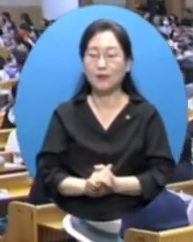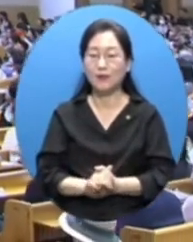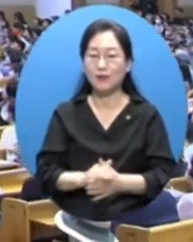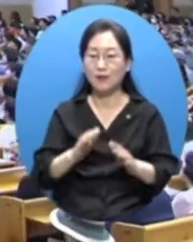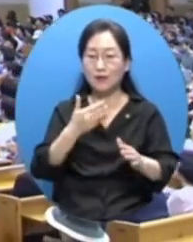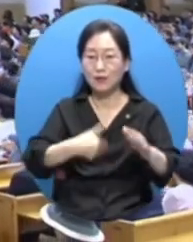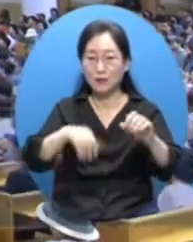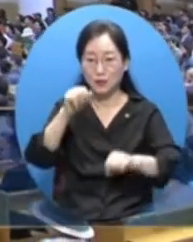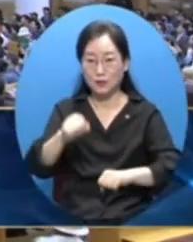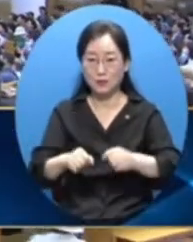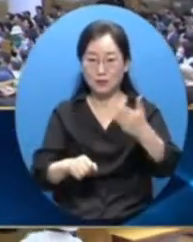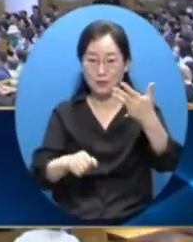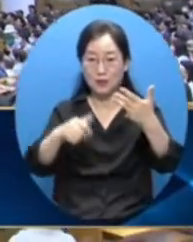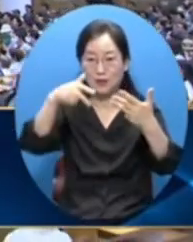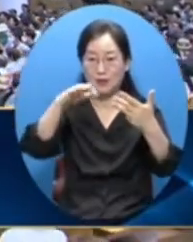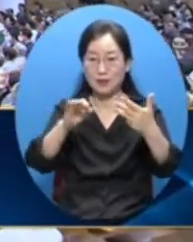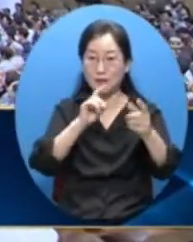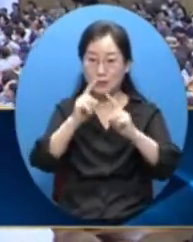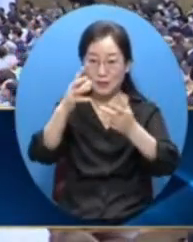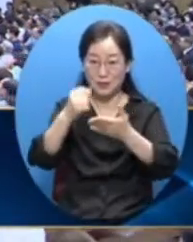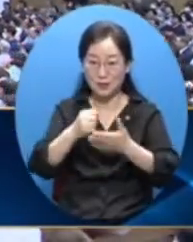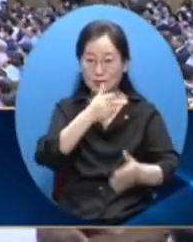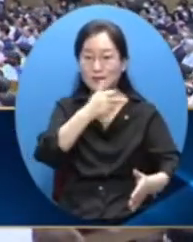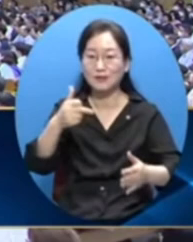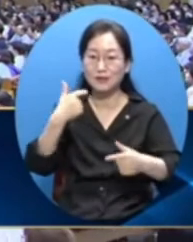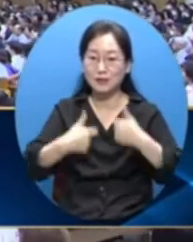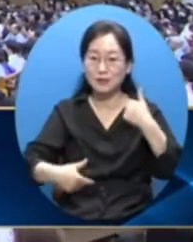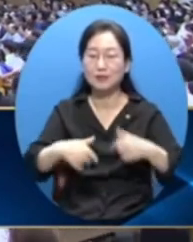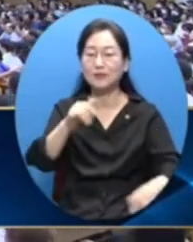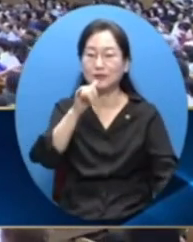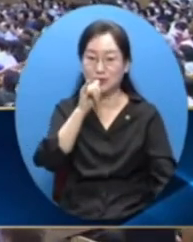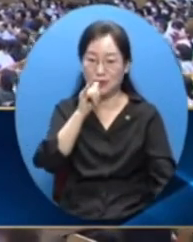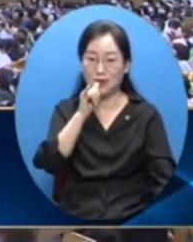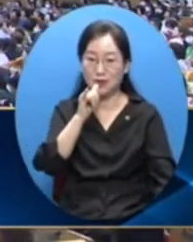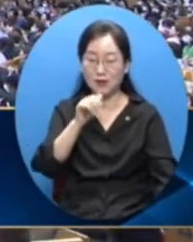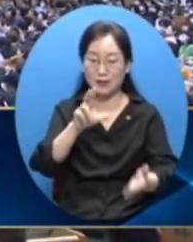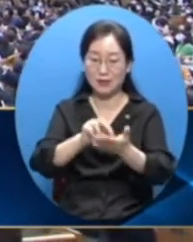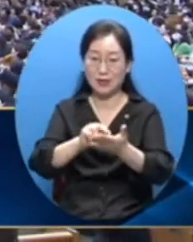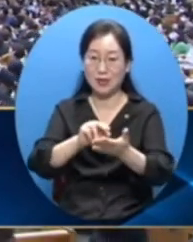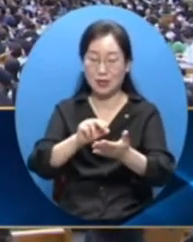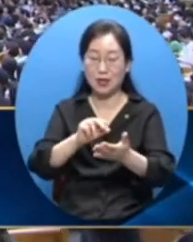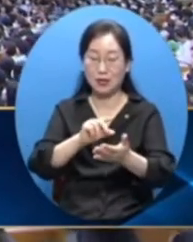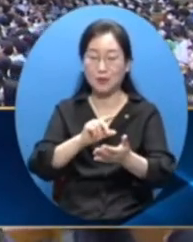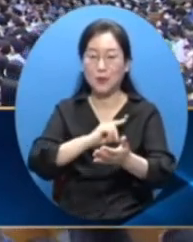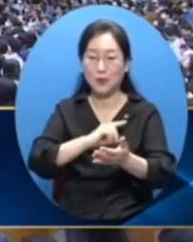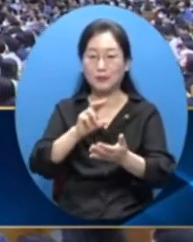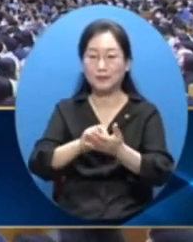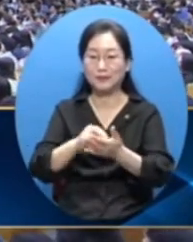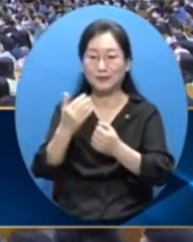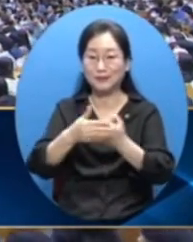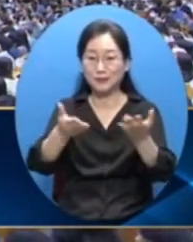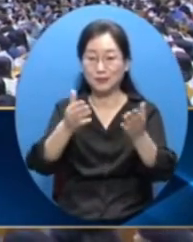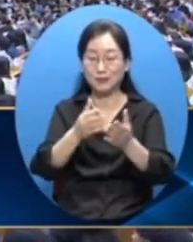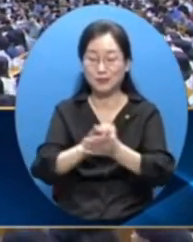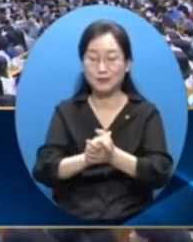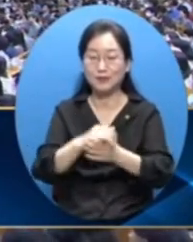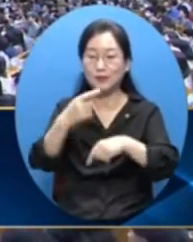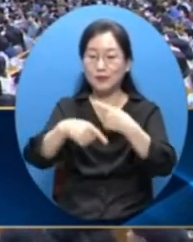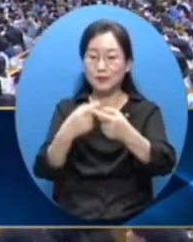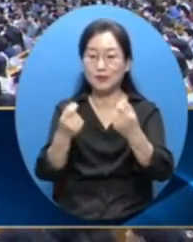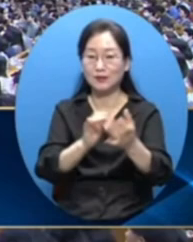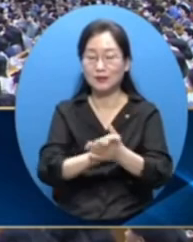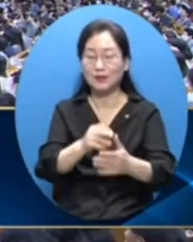오늘 사도행전 8장 말씀 가지고 큰 기쁨이 있더라, 이 제목으로 함께 말씀을 나누고 원합니다. 제목을 한번 따라